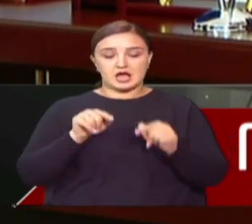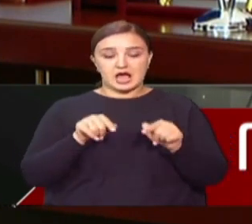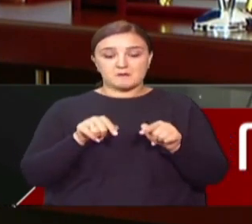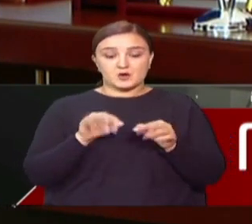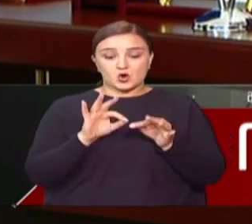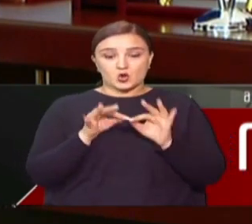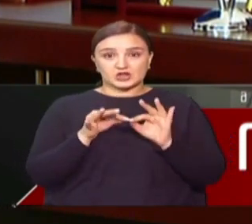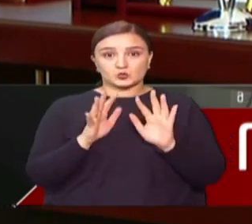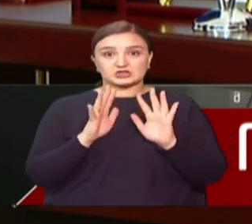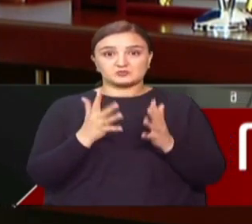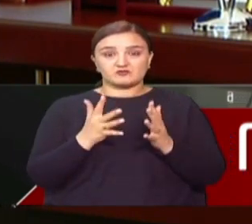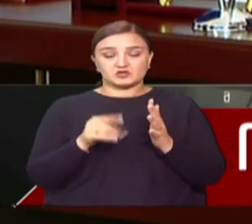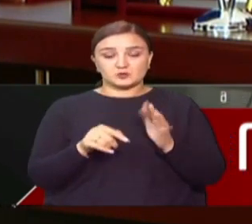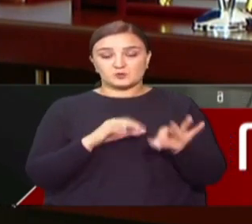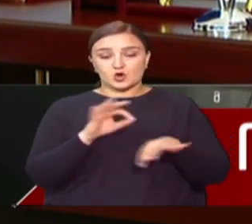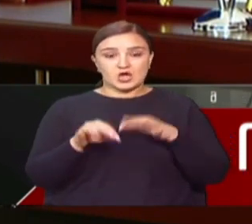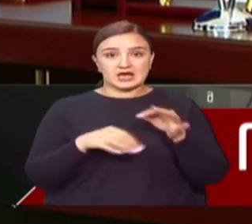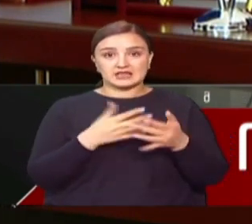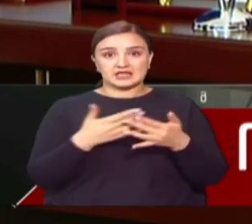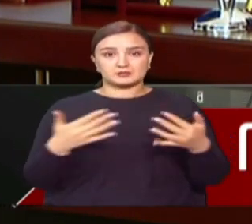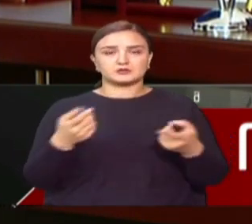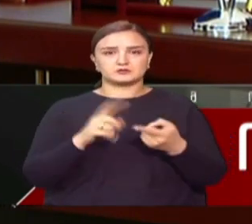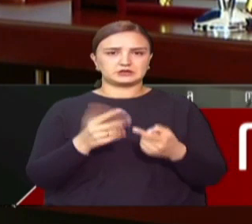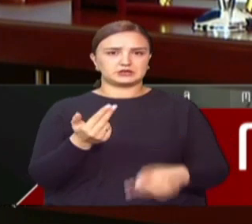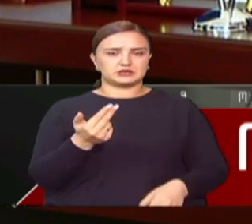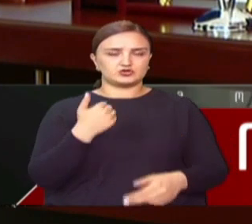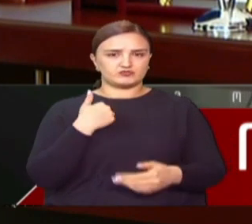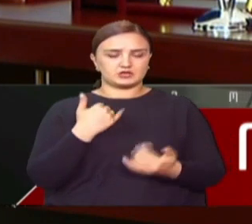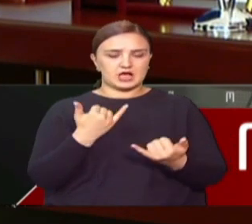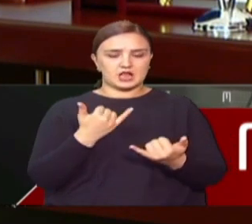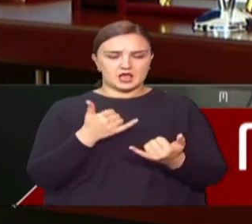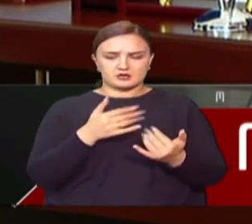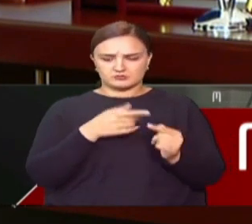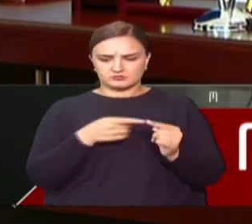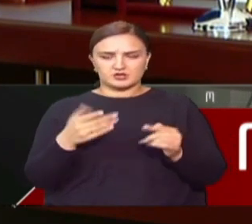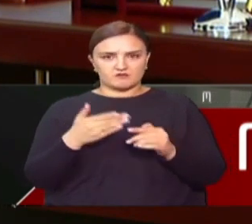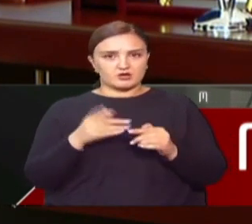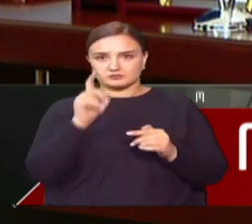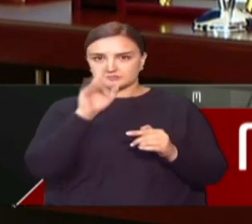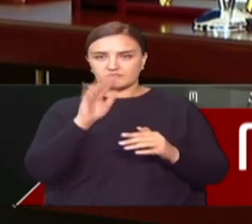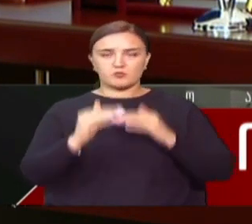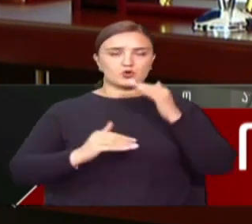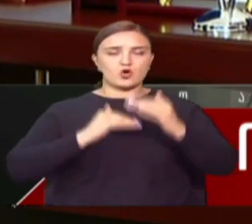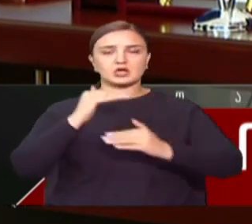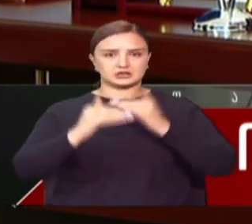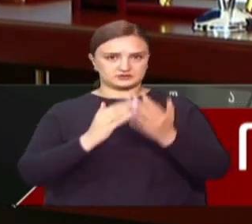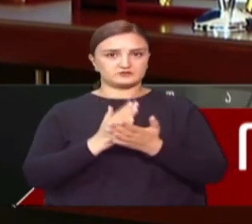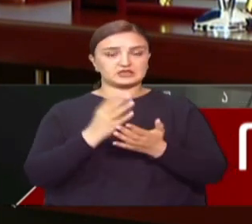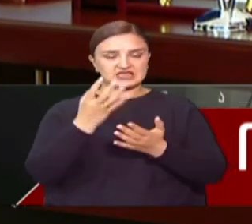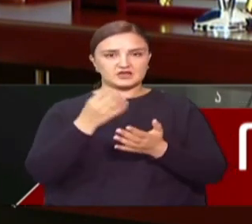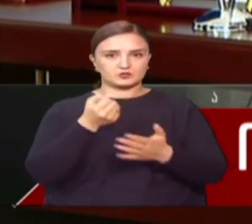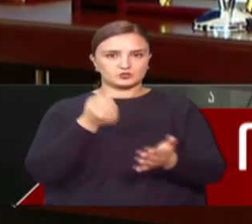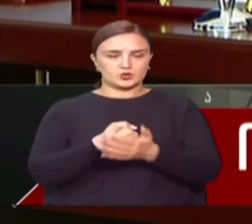კონკრეტულ პროექტებთან დაკავშირებით, კი რა თქმა უნდა, ჩვენ გვექნება, გვაქვს ამდრომდეც უწყვეტი წინსვლა, უწყვეტი პროგრესი და ეს გაგრძელდება რა თქმა